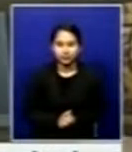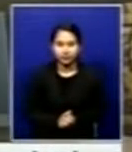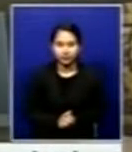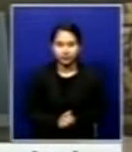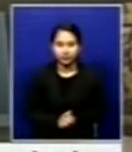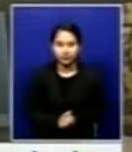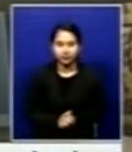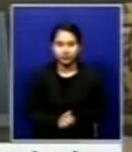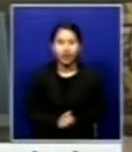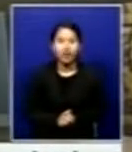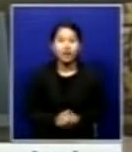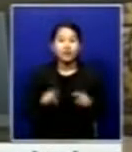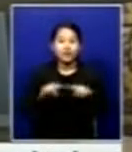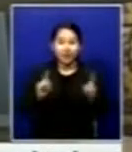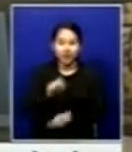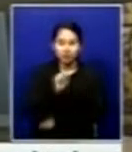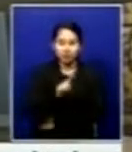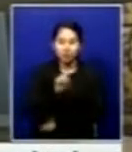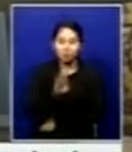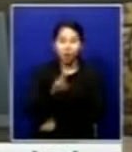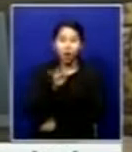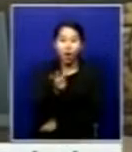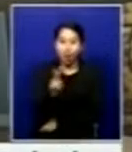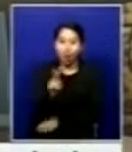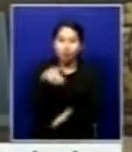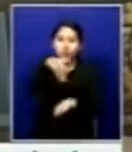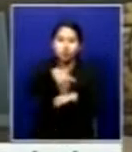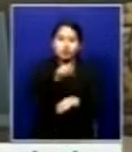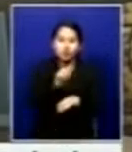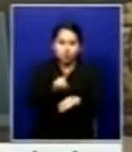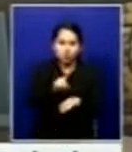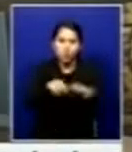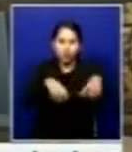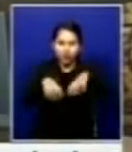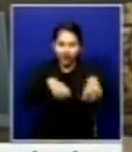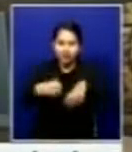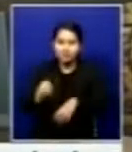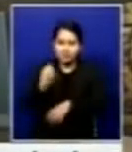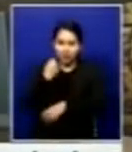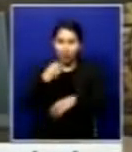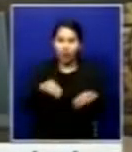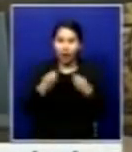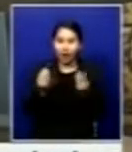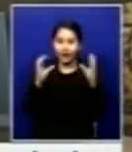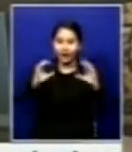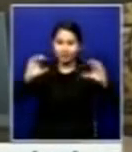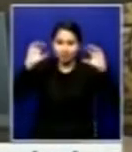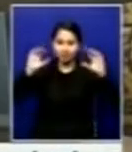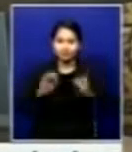-19 แต่สบคกลับกลายเป็นศูนย์บริหารความมั่นคงให้กับรัฐบาลไปครับ